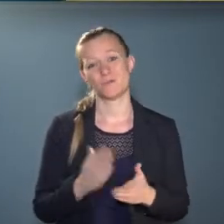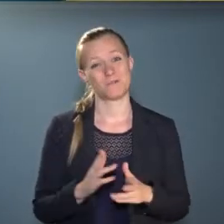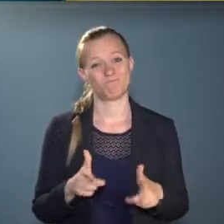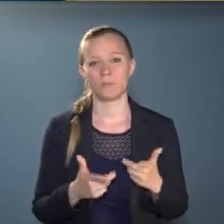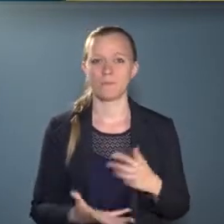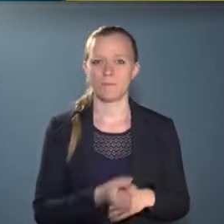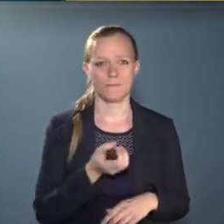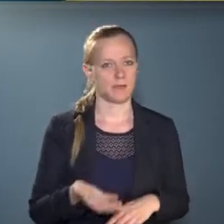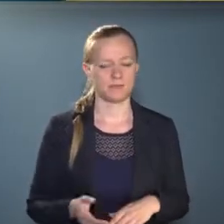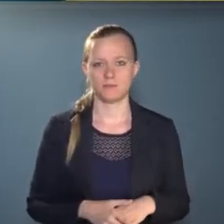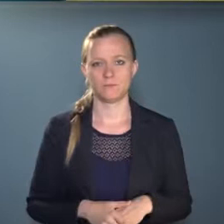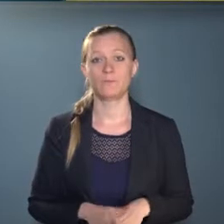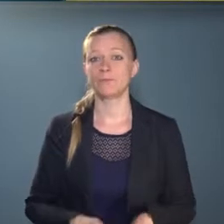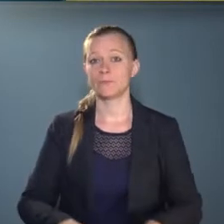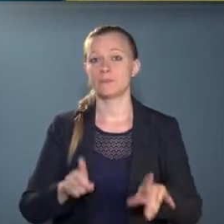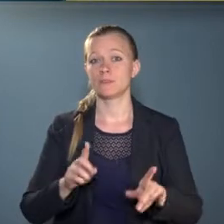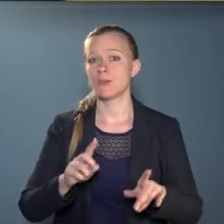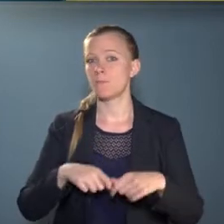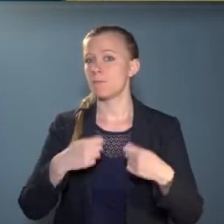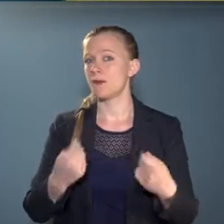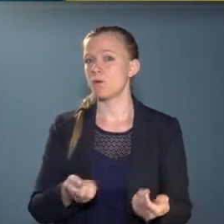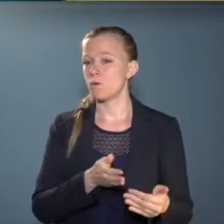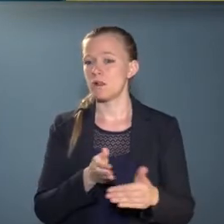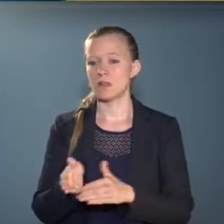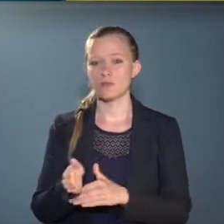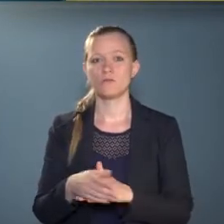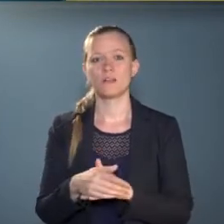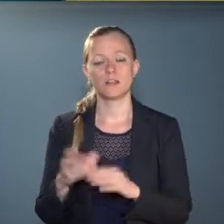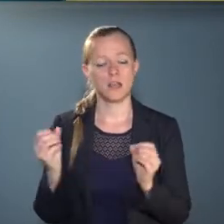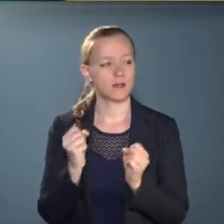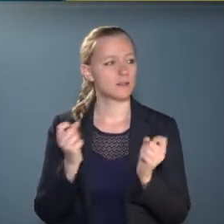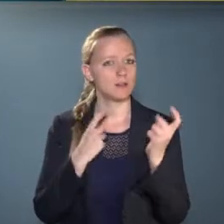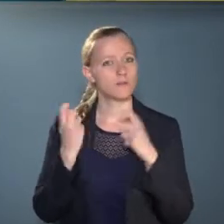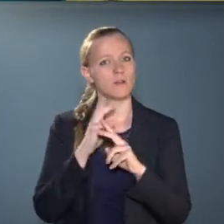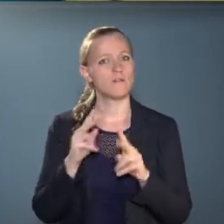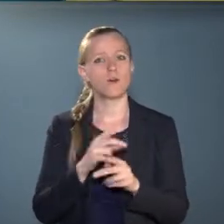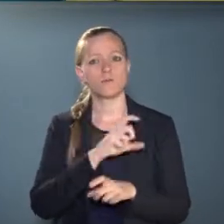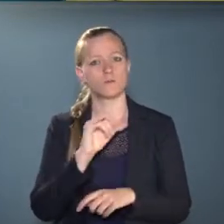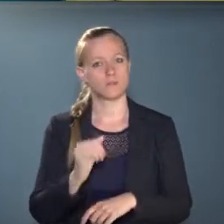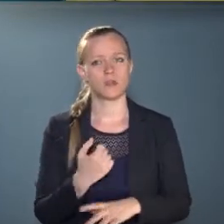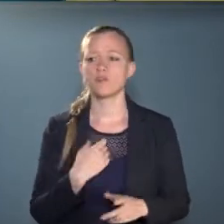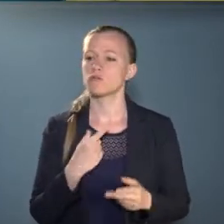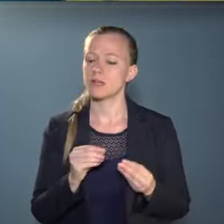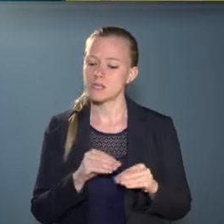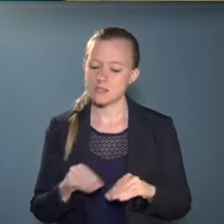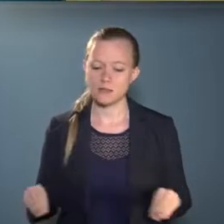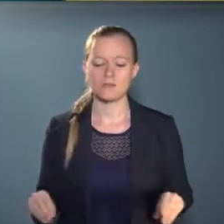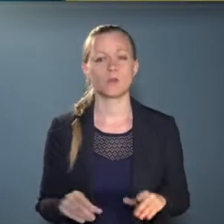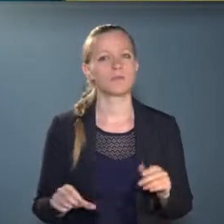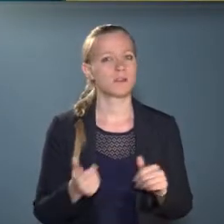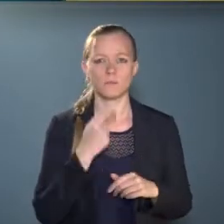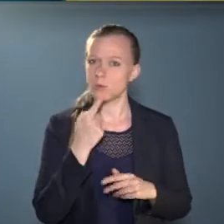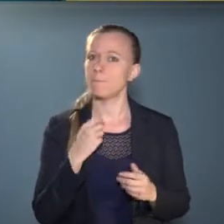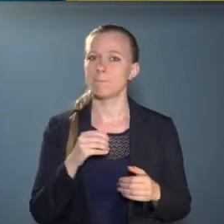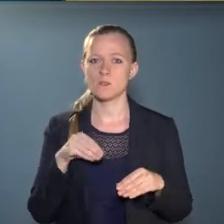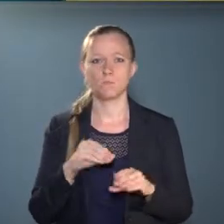menteni. De a megoldás irányában rengeteg gondolat született azóta is, ma ezeket rendszerezzük, és még egyszer mondom, bízom